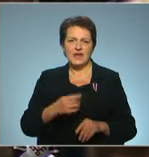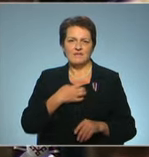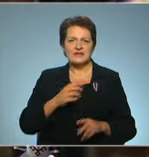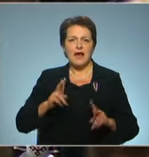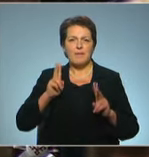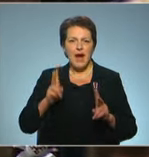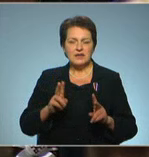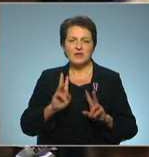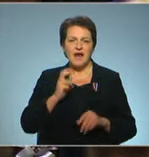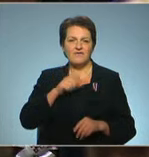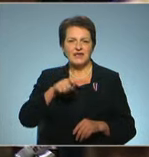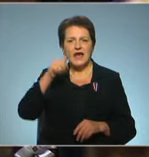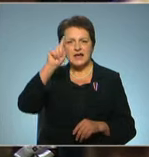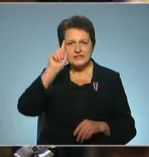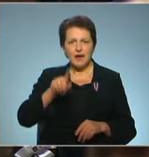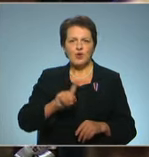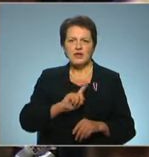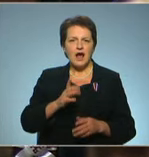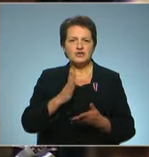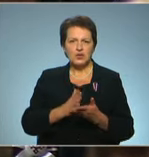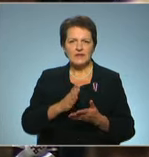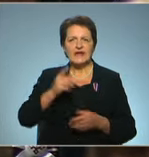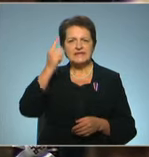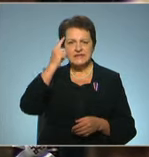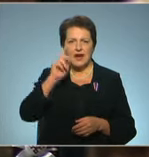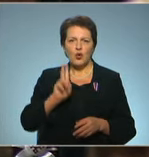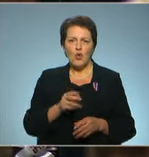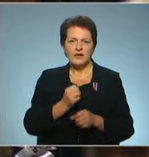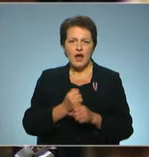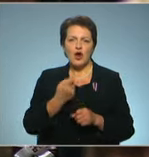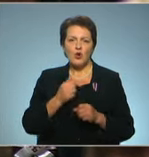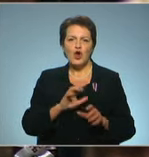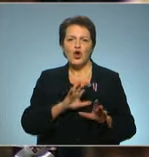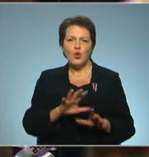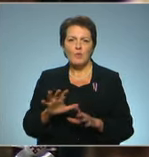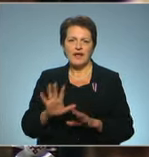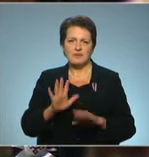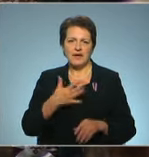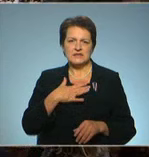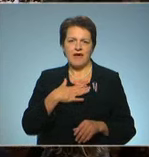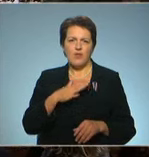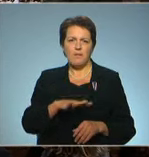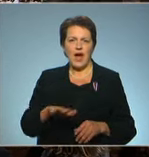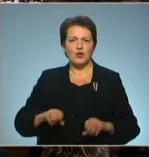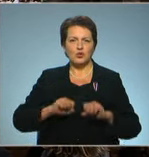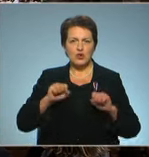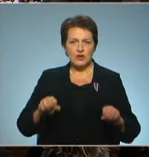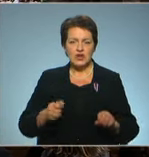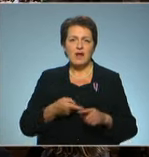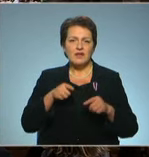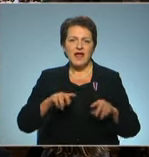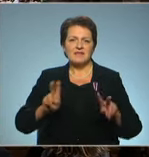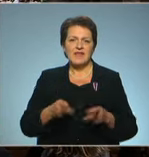ka vecāki saprot, kas notiek, zina, ko dara un rūpējas par savu bērnu drošību. Tad nevajadzēs